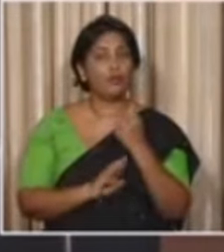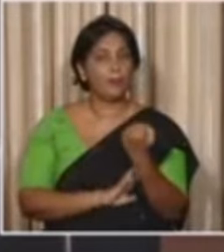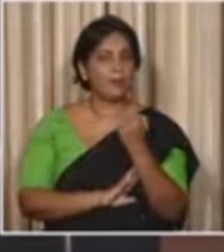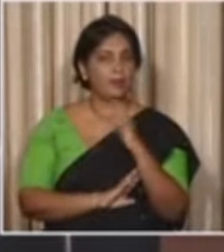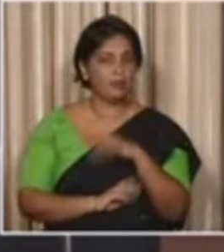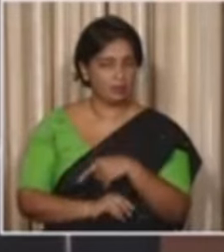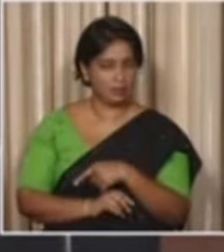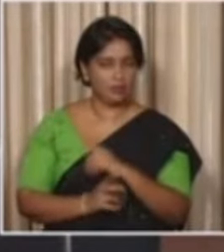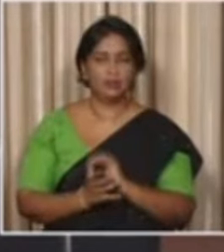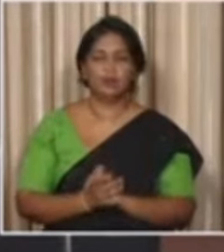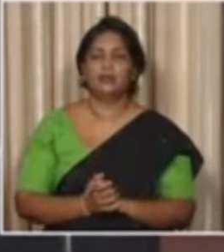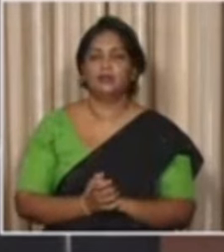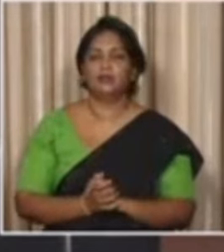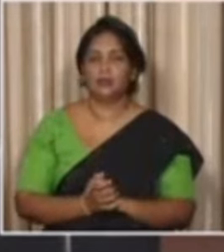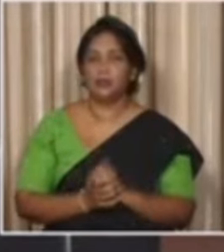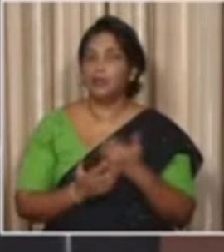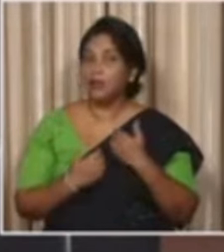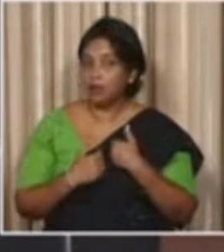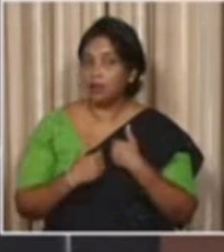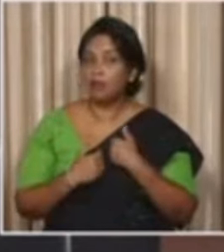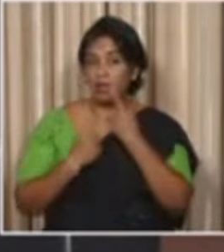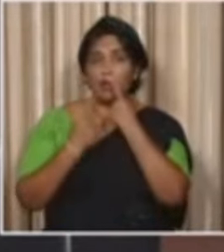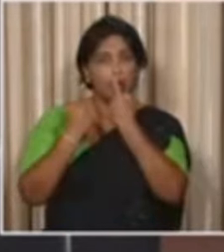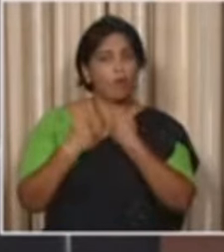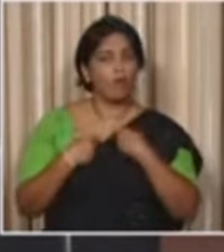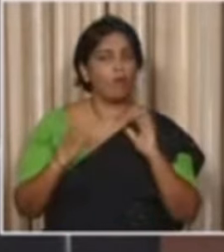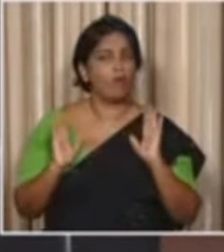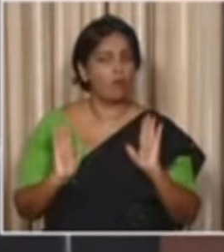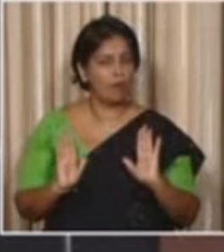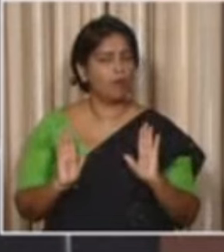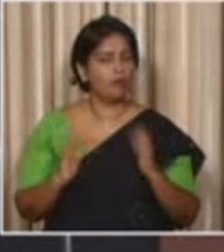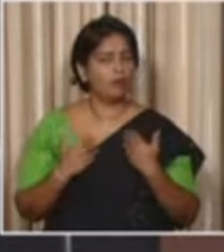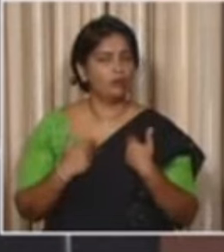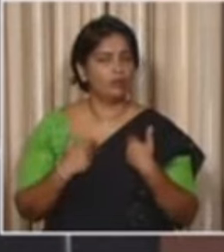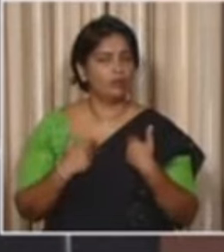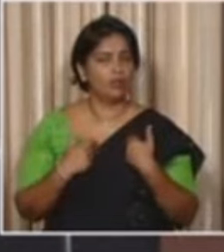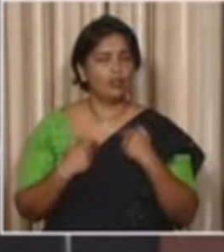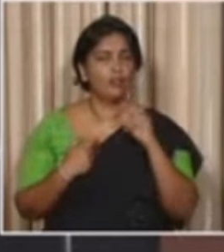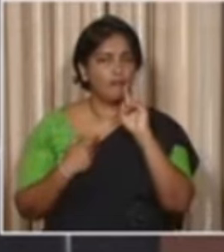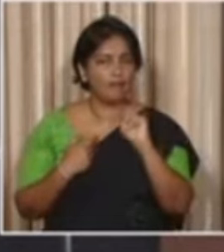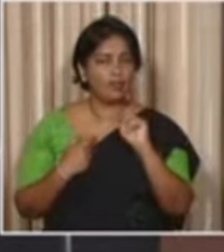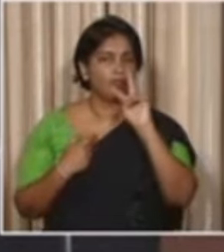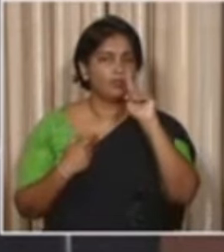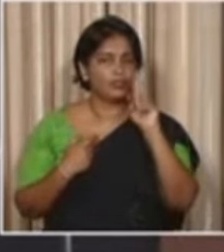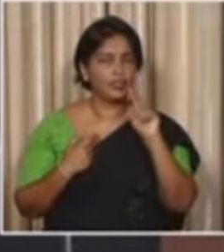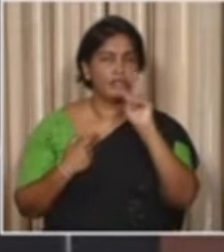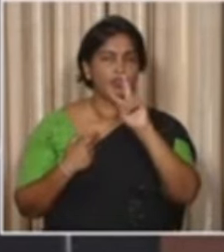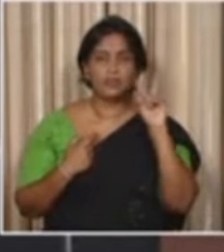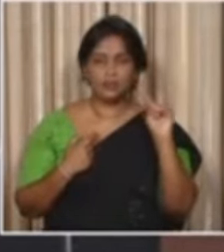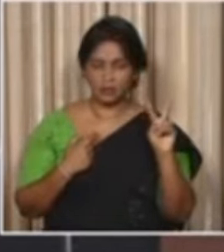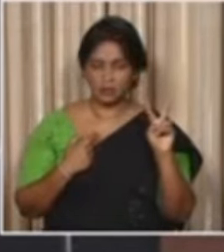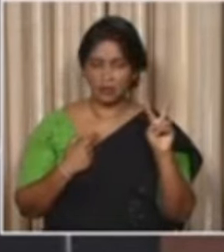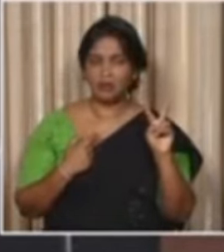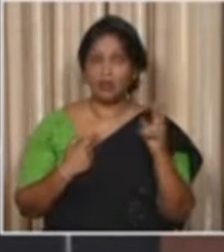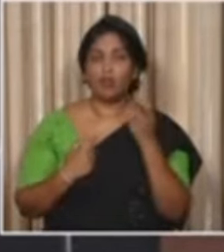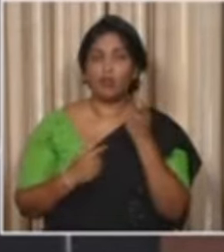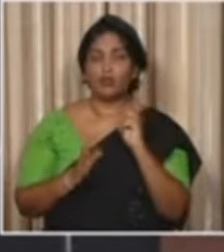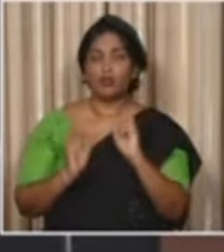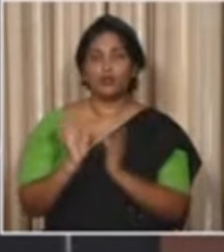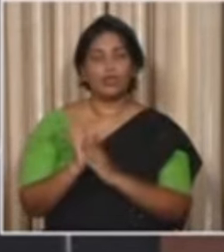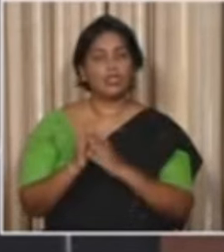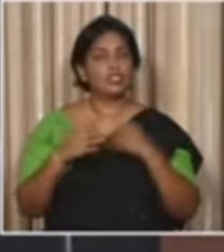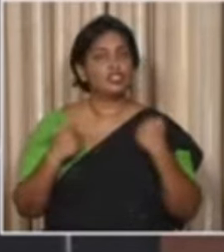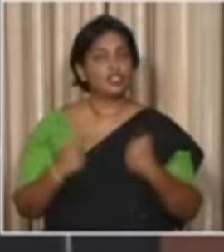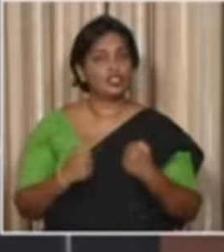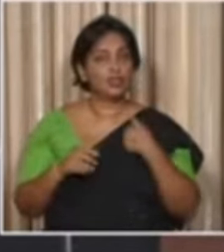තියෙන්නේ අපිට එයයි දැනුම් දෙන්න තිබ්බා මොකද 20 21 22 මුදල් කමිටුවේ